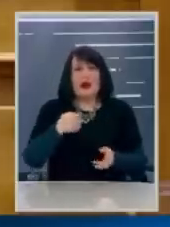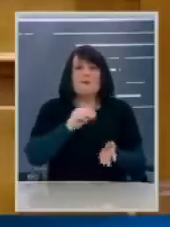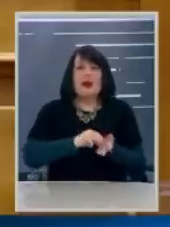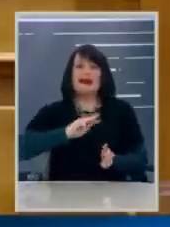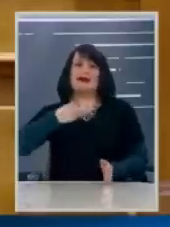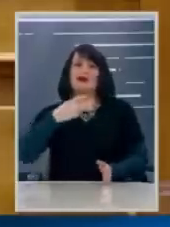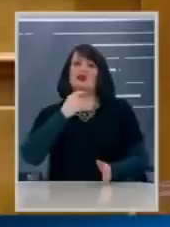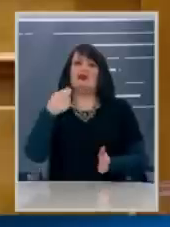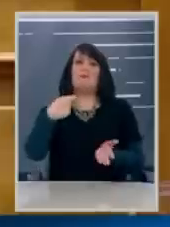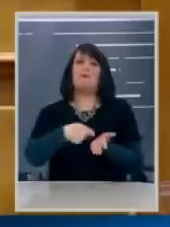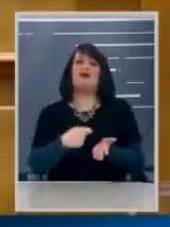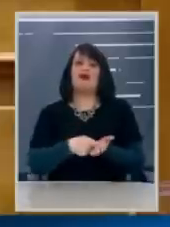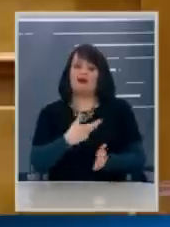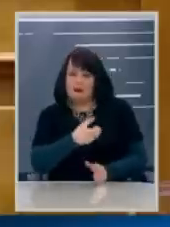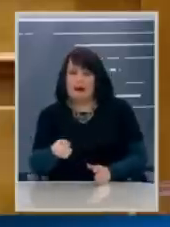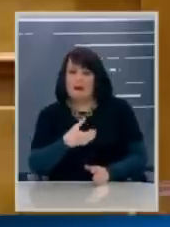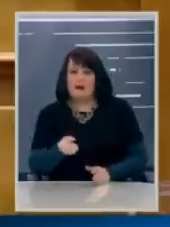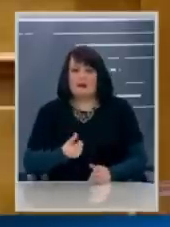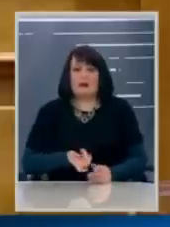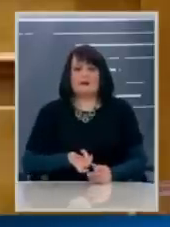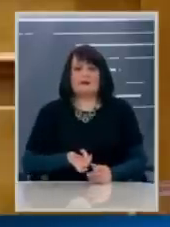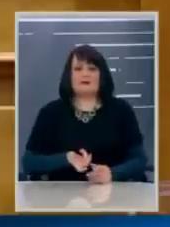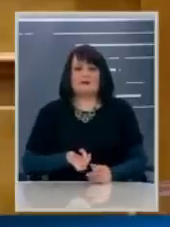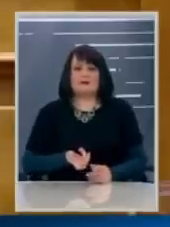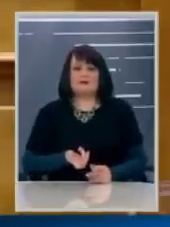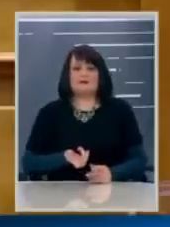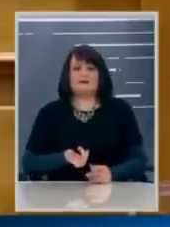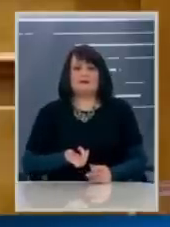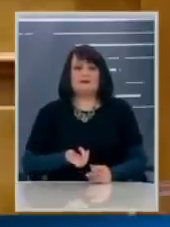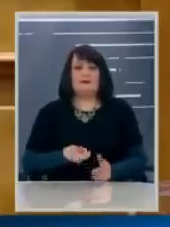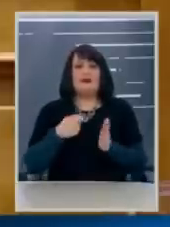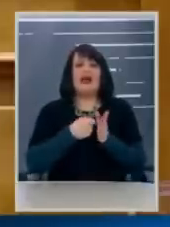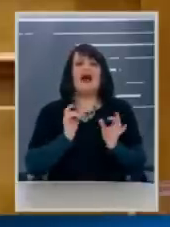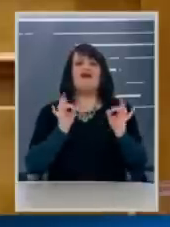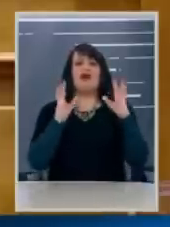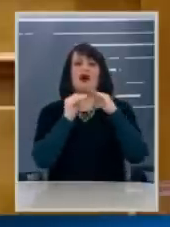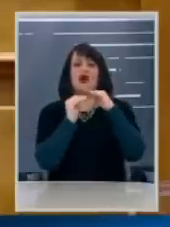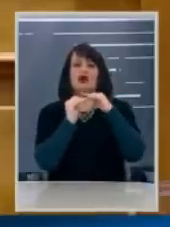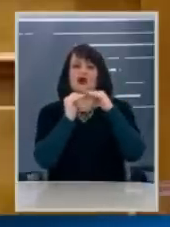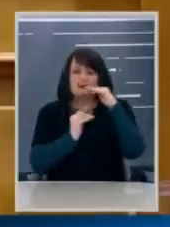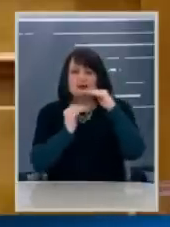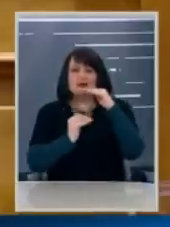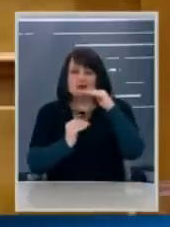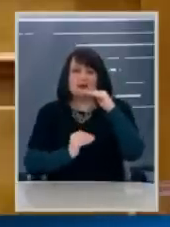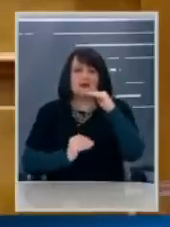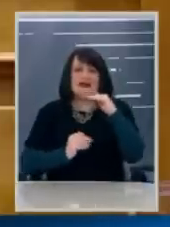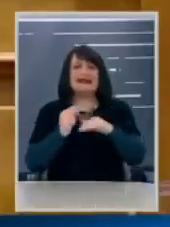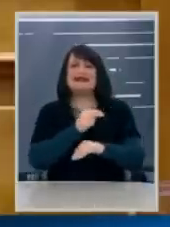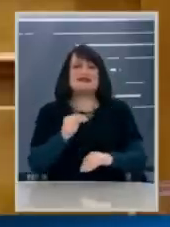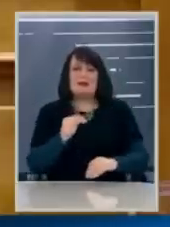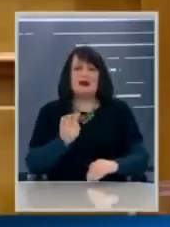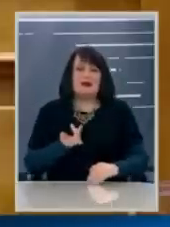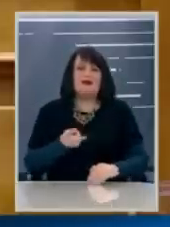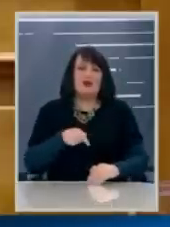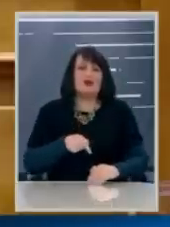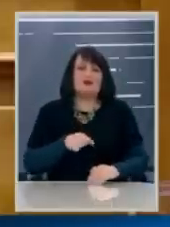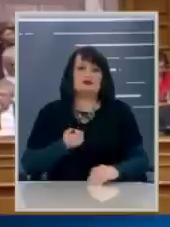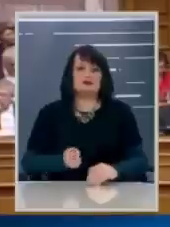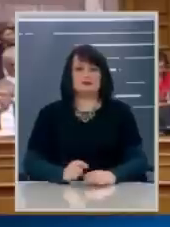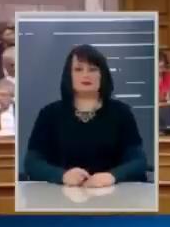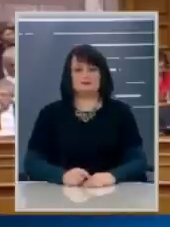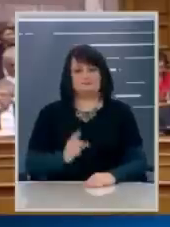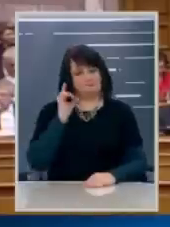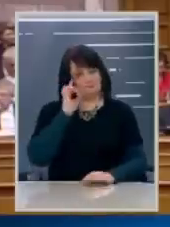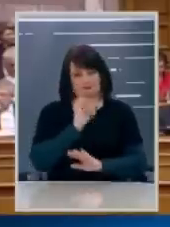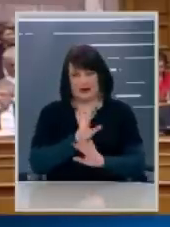και πάμε και του κόβουμε και έναν μισθό με την πτώση του αφορολογήτου. Εγώ πλέον, κύριε Πρωθυπουργέ, δεν αντιλαμβάνομαι